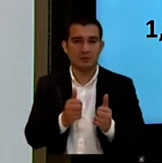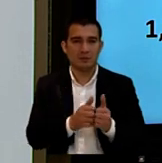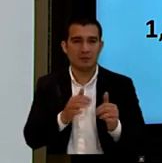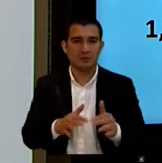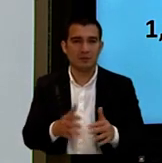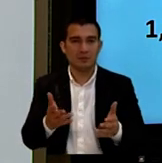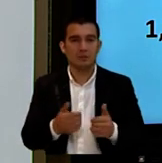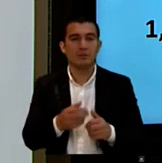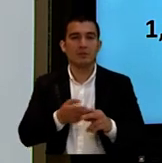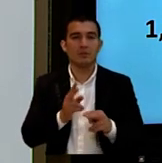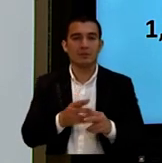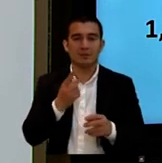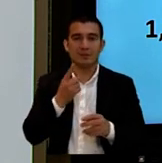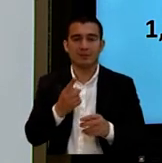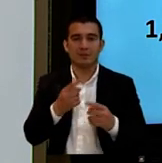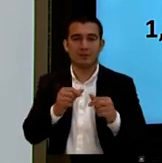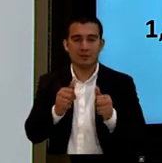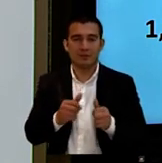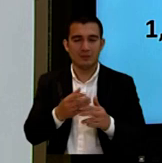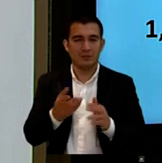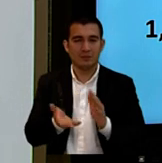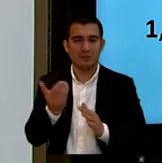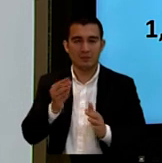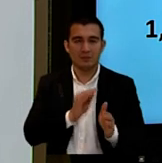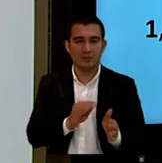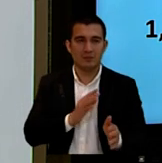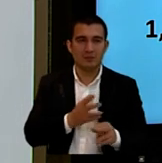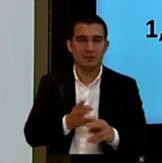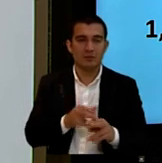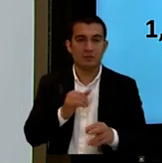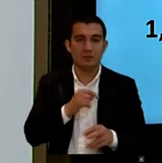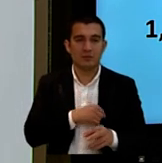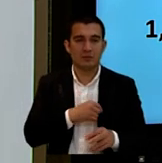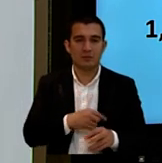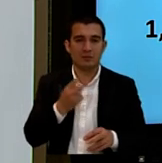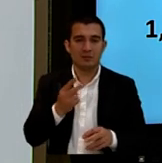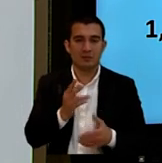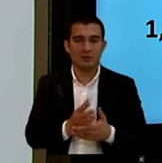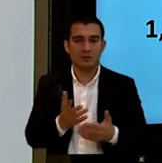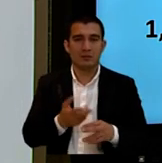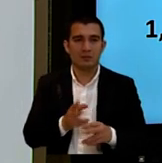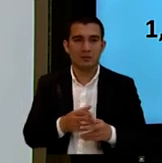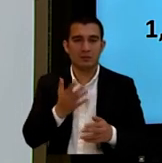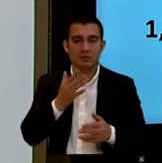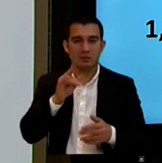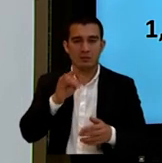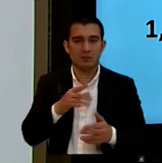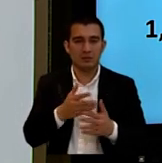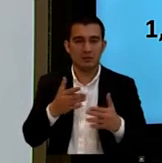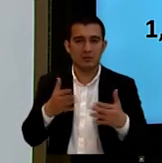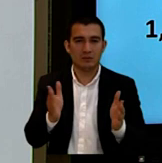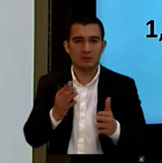qolgan ikki qismidan bir qismini topib oldik. Bunday qismdan ikkita. Demak, deraza egallab turgan